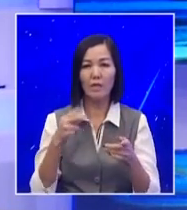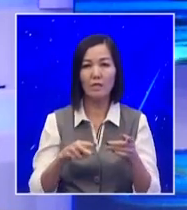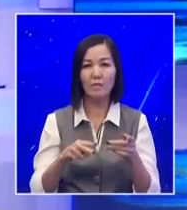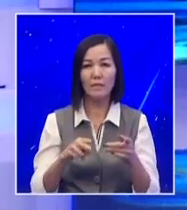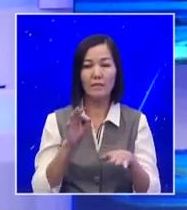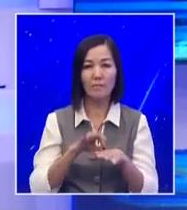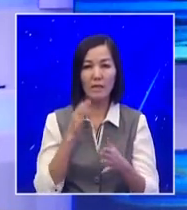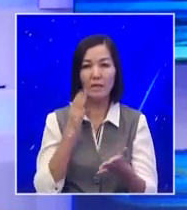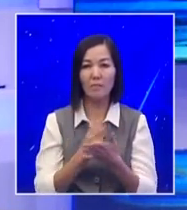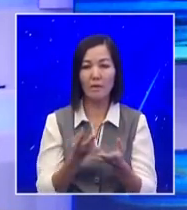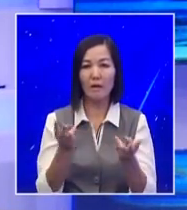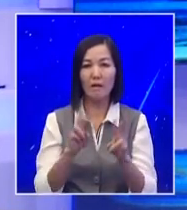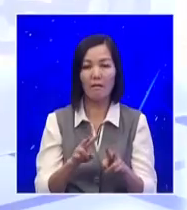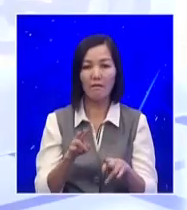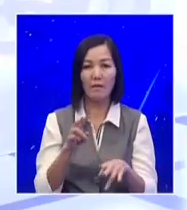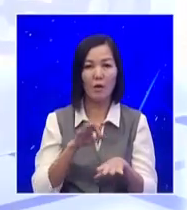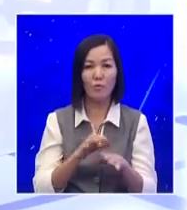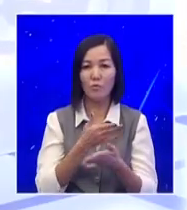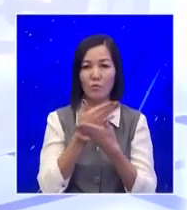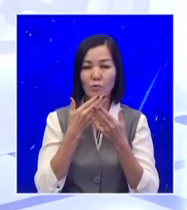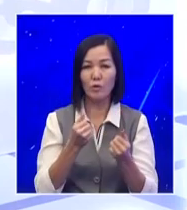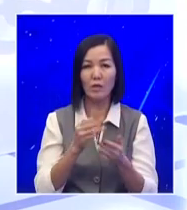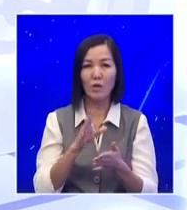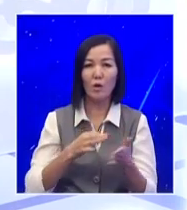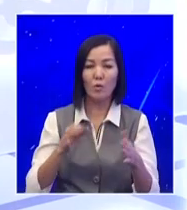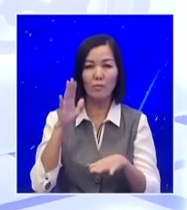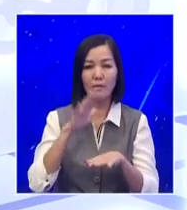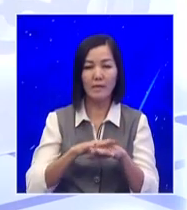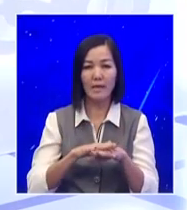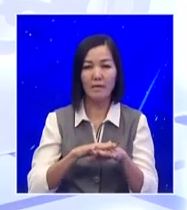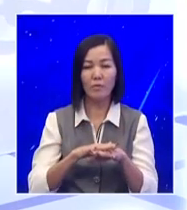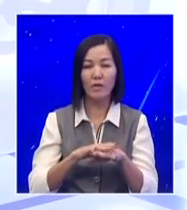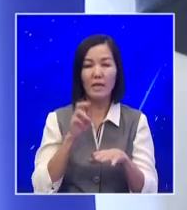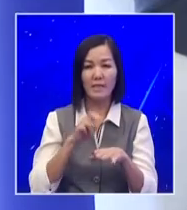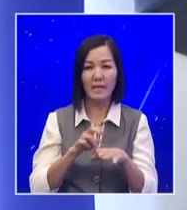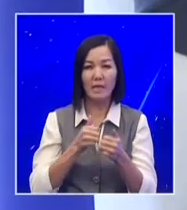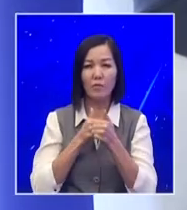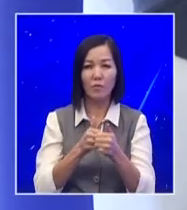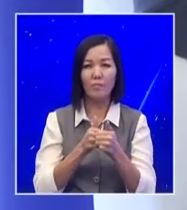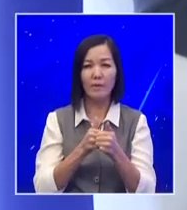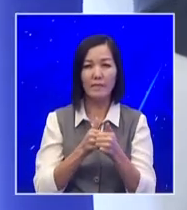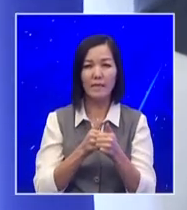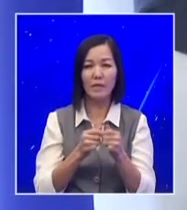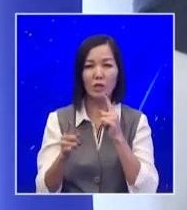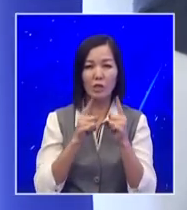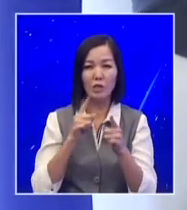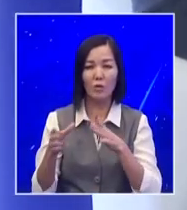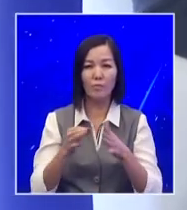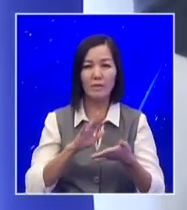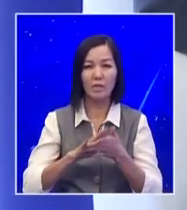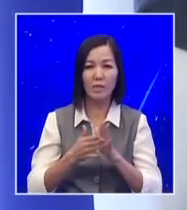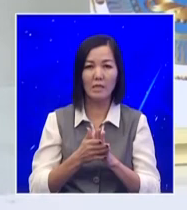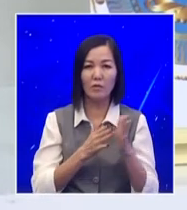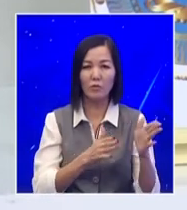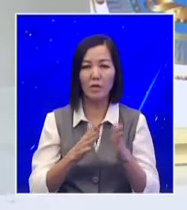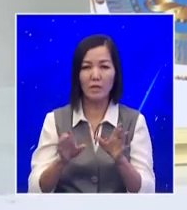20-сында белгілері анық болса, қалғаны симптомсыз дейді облыс бас дәрігерінің орынбасары. Арман Жансенгіров баспасөз жиында облысымызда эпидемиологиялық